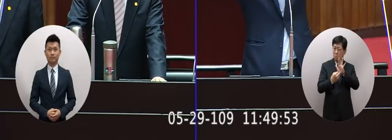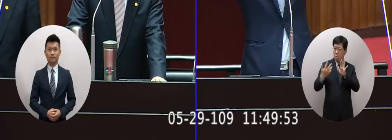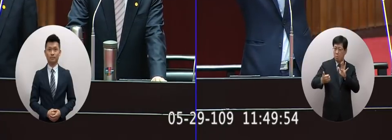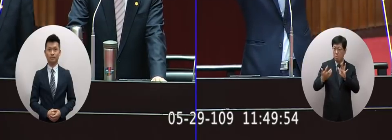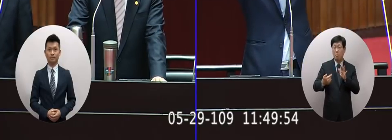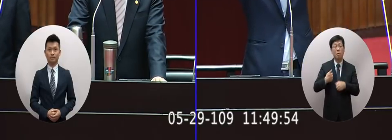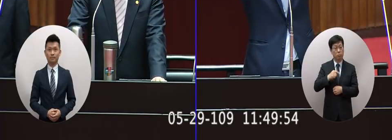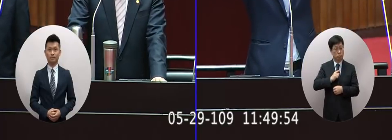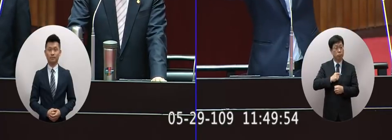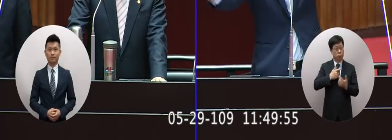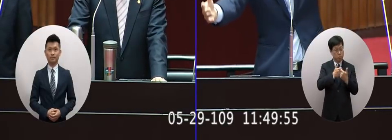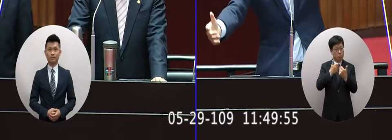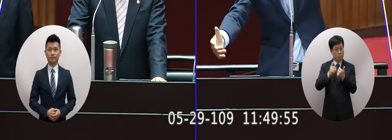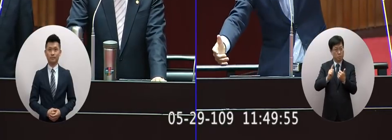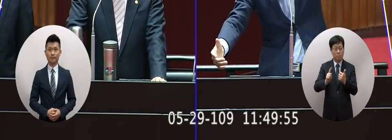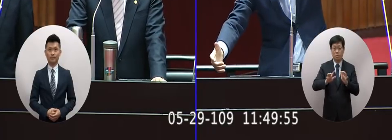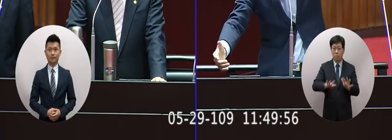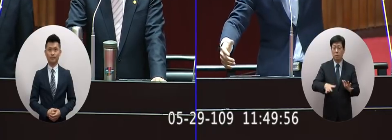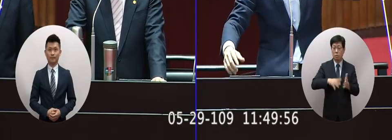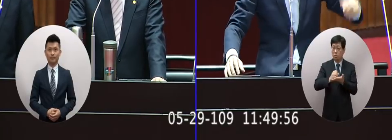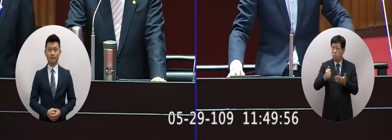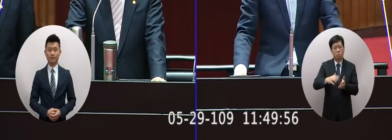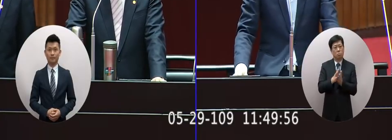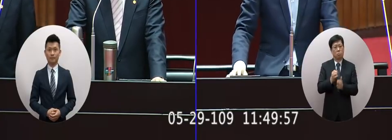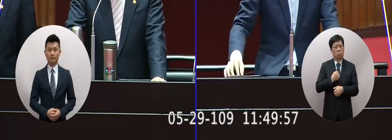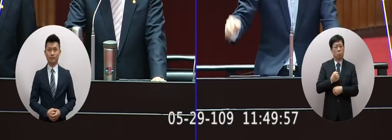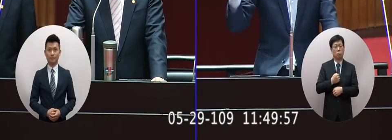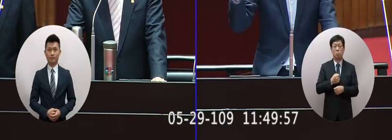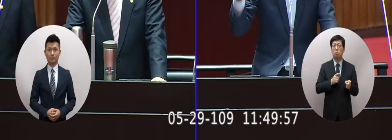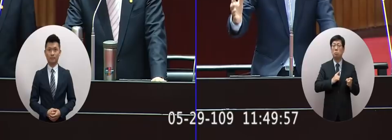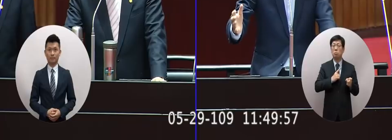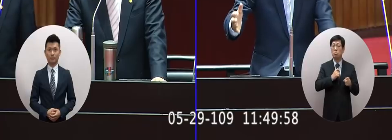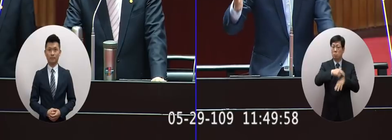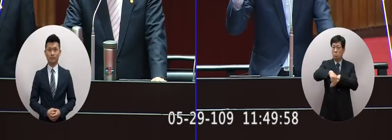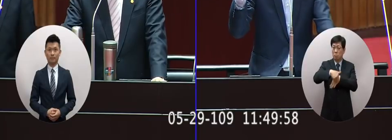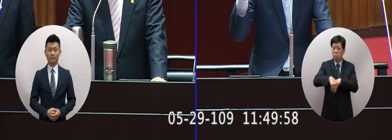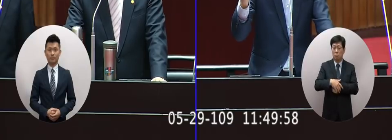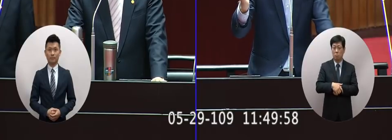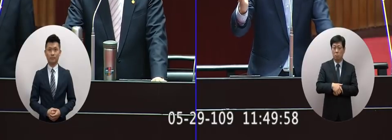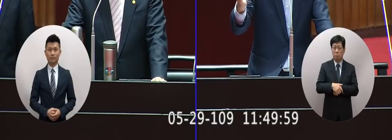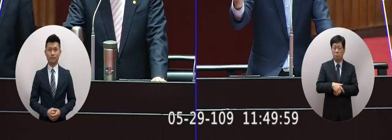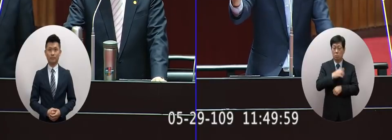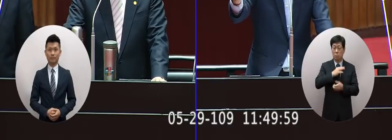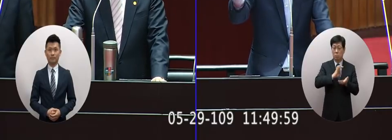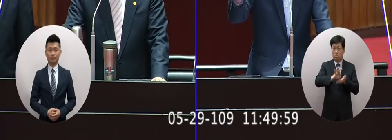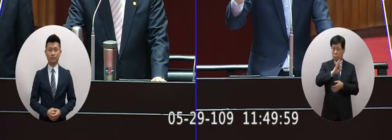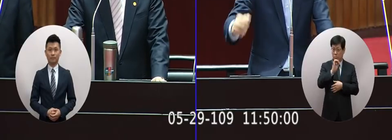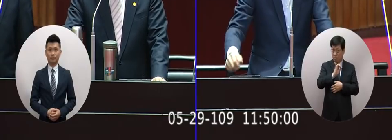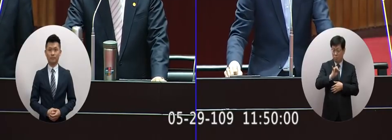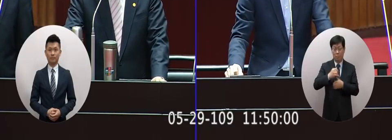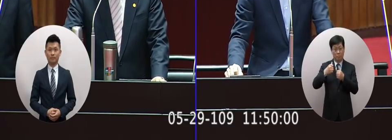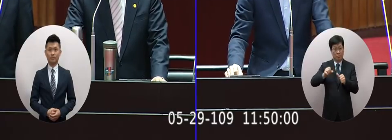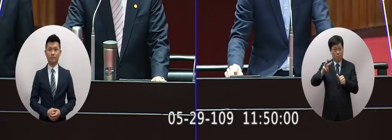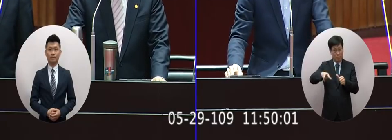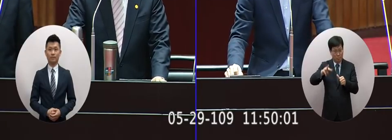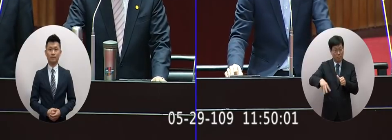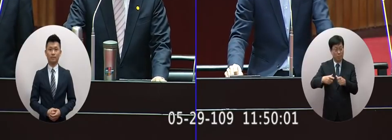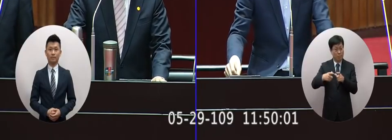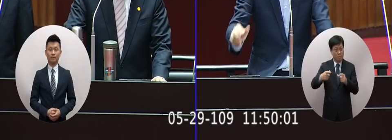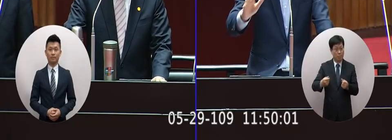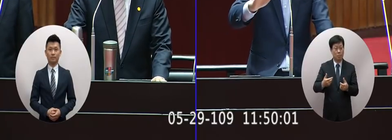讲，我们要怎么做？现在媒体谁不知道？你们是要规划花1000换3000抵用